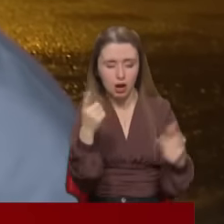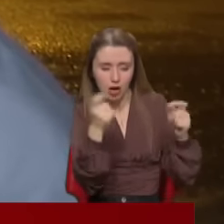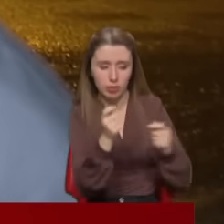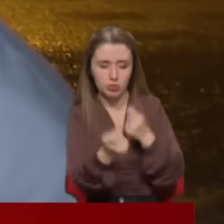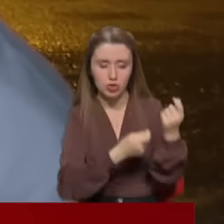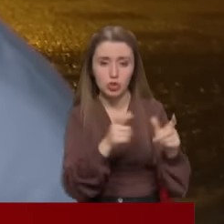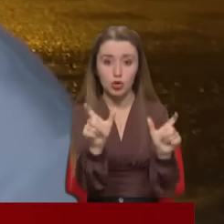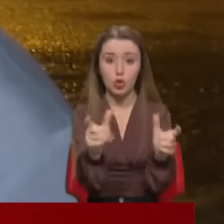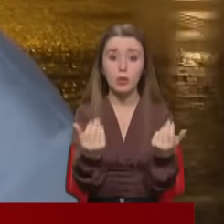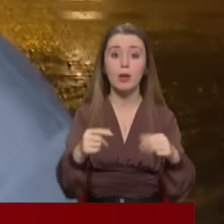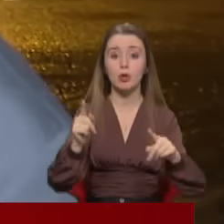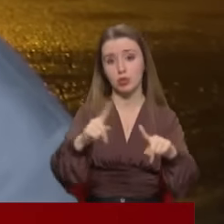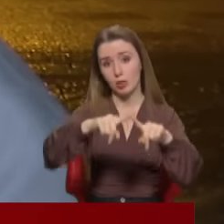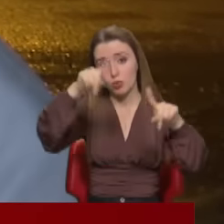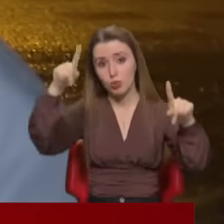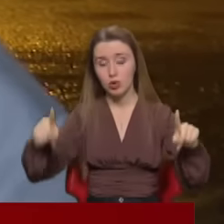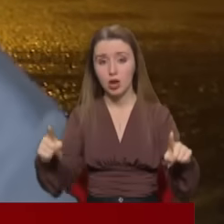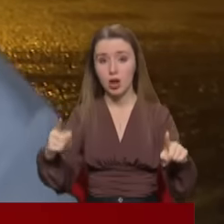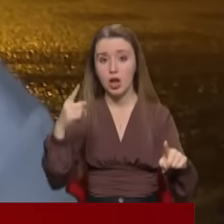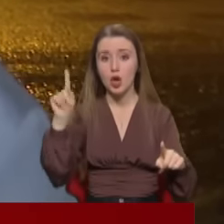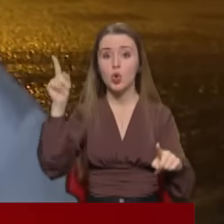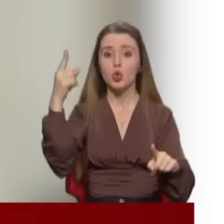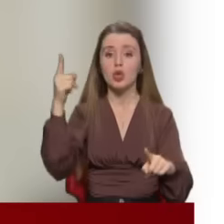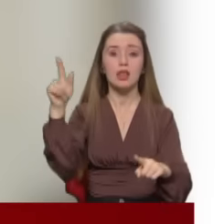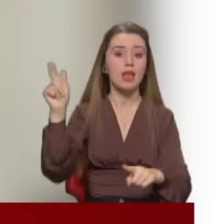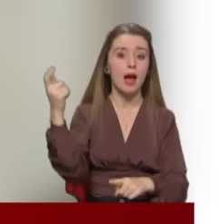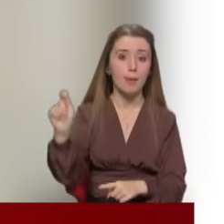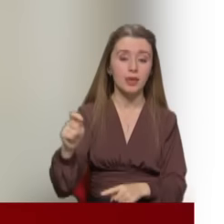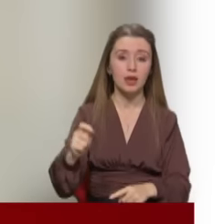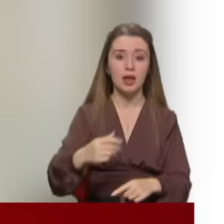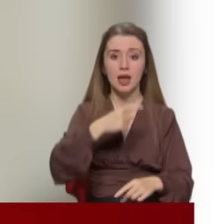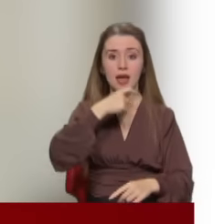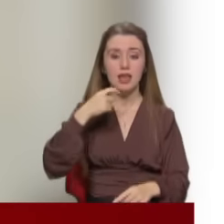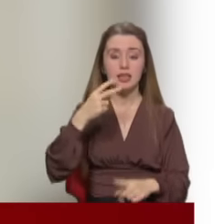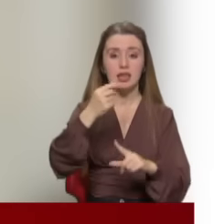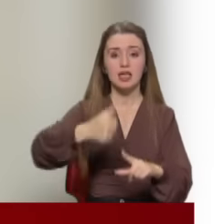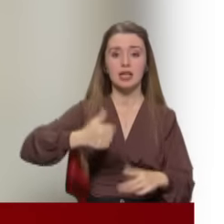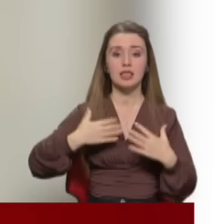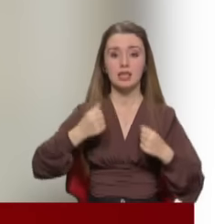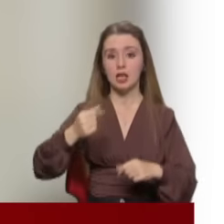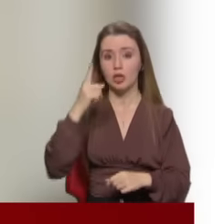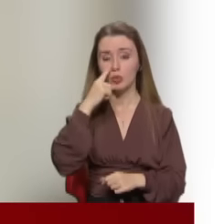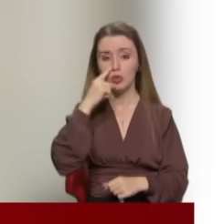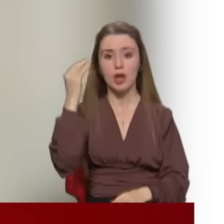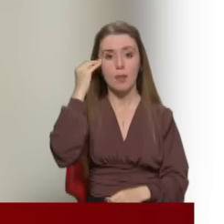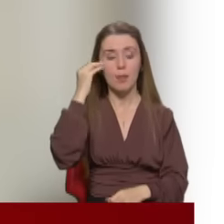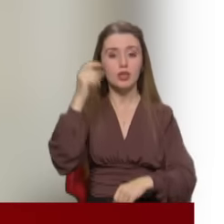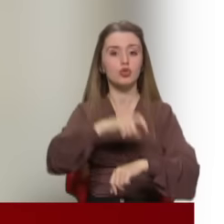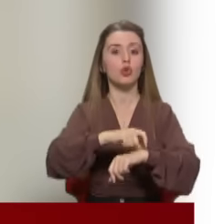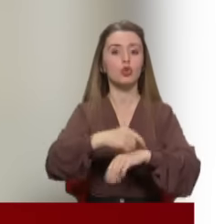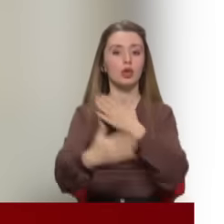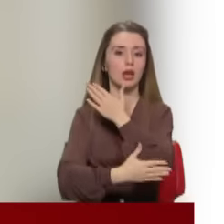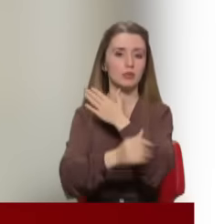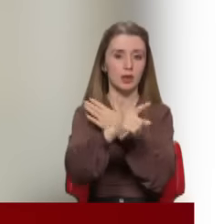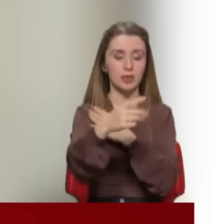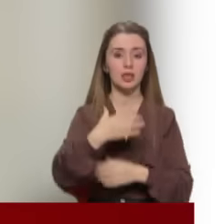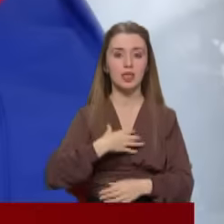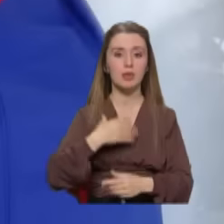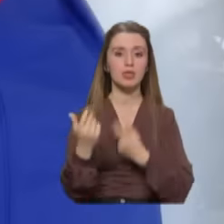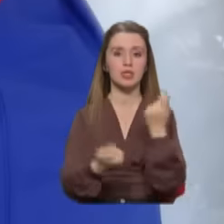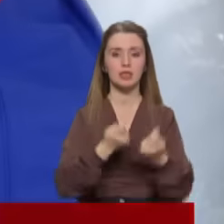önlem almayan, o günden bugüne kadar gelen yöneticilerini ne yaptılar? Eski İl Sağlık Müdürünü sanatoryum hastanesine başhekim yardımcısı yaptılar. Kendisi de bir